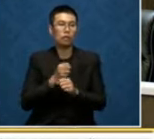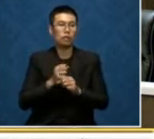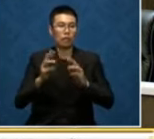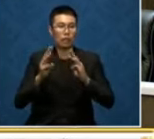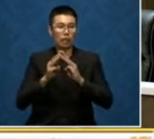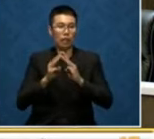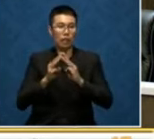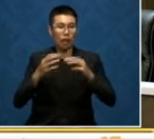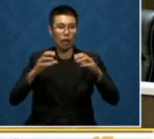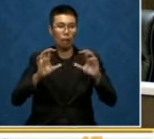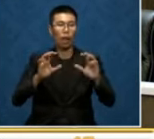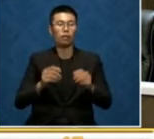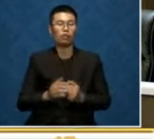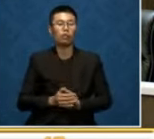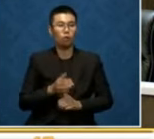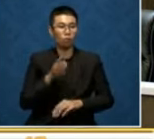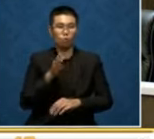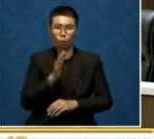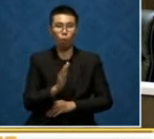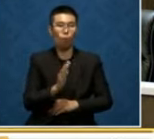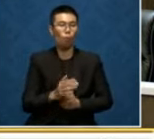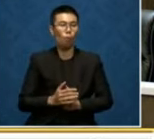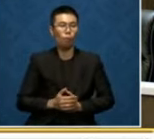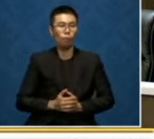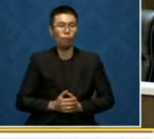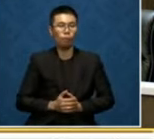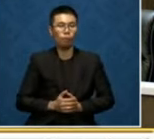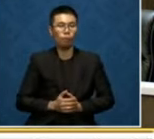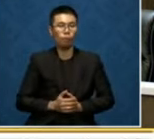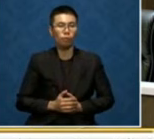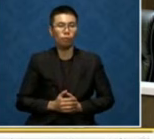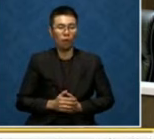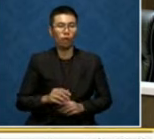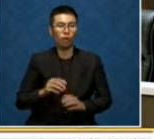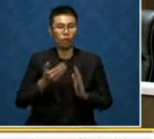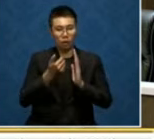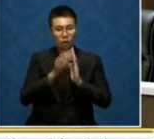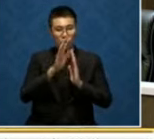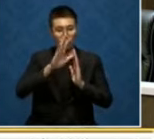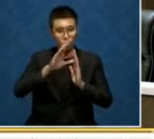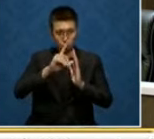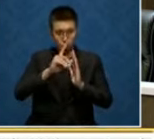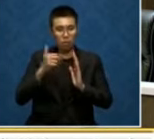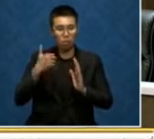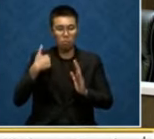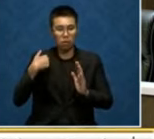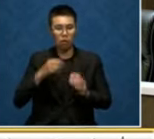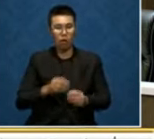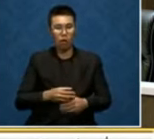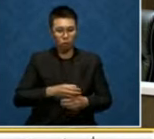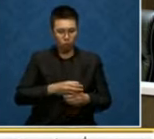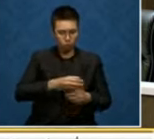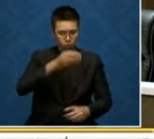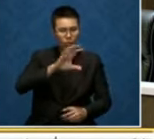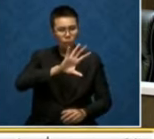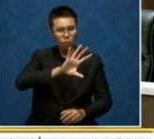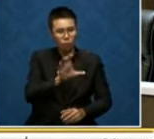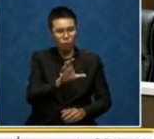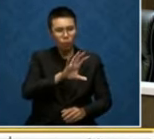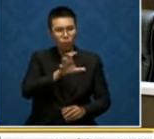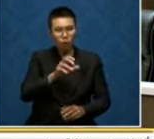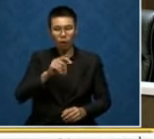ท่านประธานครับในจังหวัดชัยภูมิมีต้นกังหันลมเยอะมากครับในพื้นที่อำเภอเทพสถิต